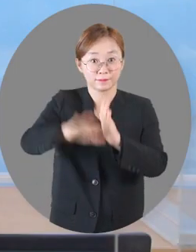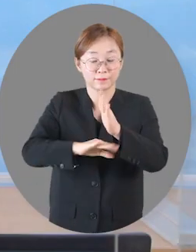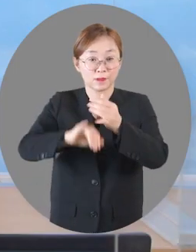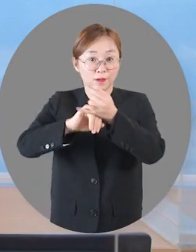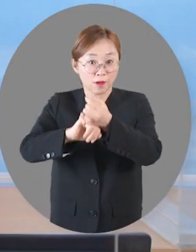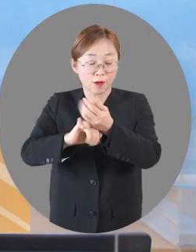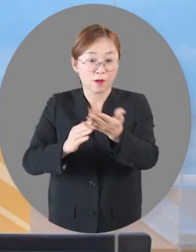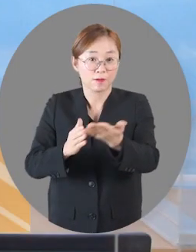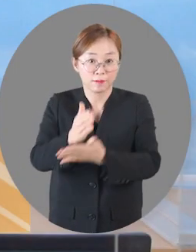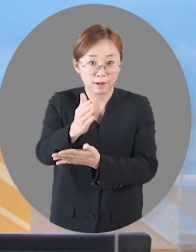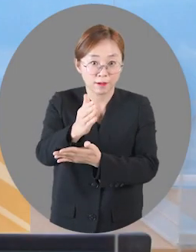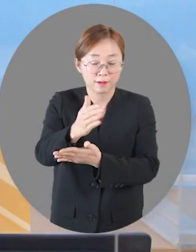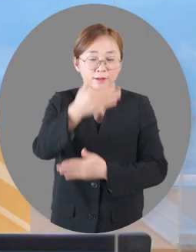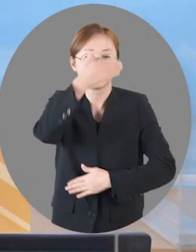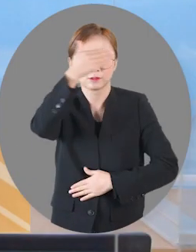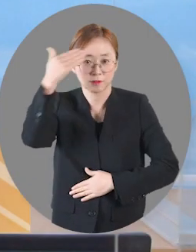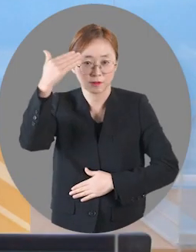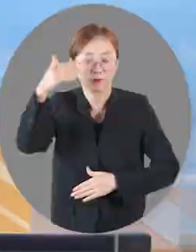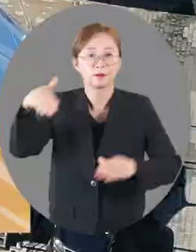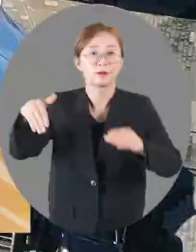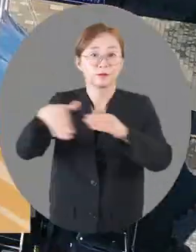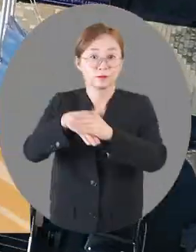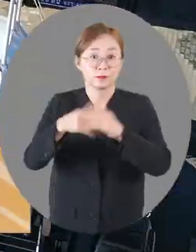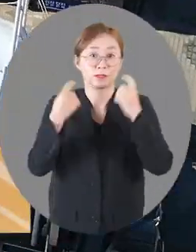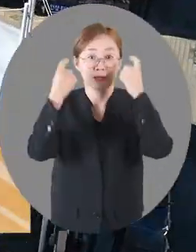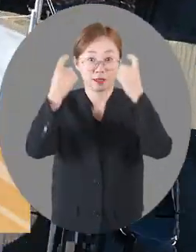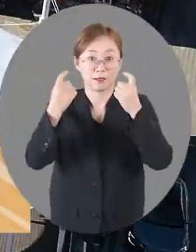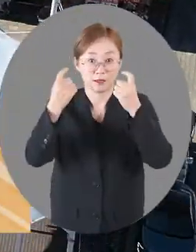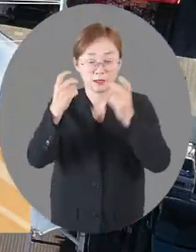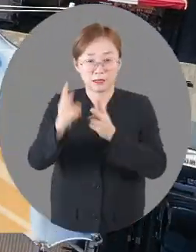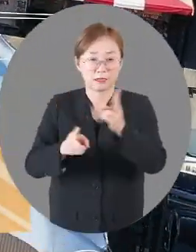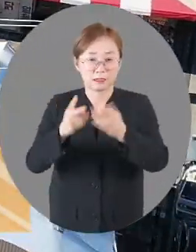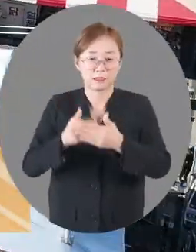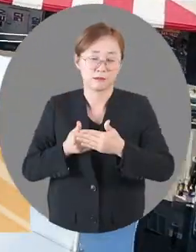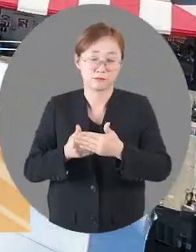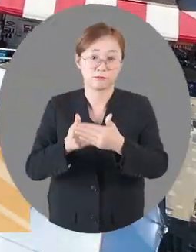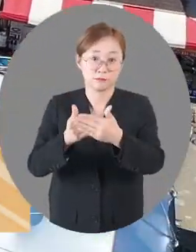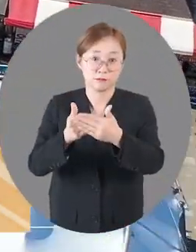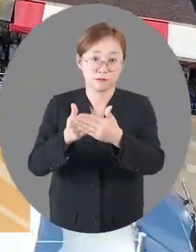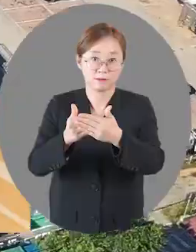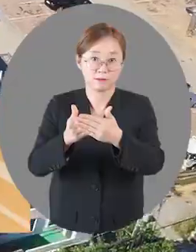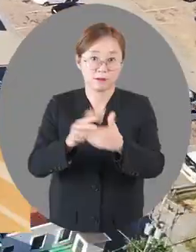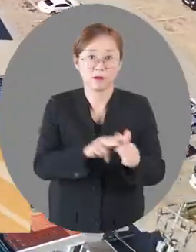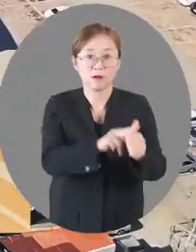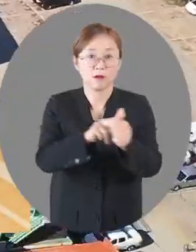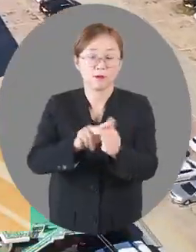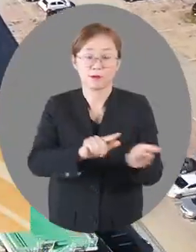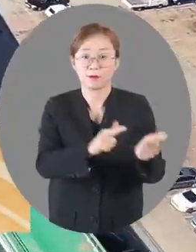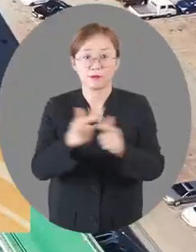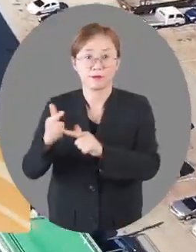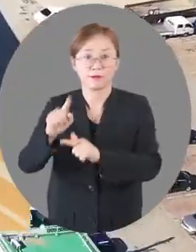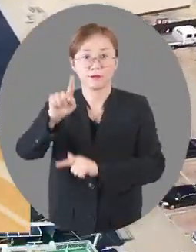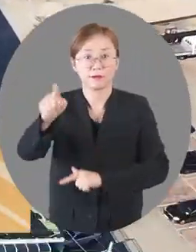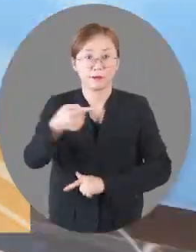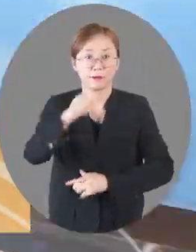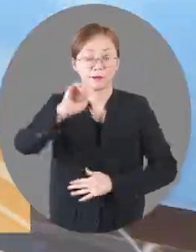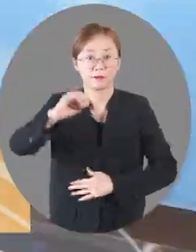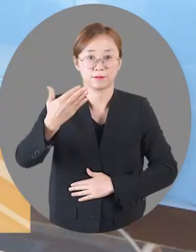민선 7기 청년정책 추진 및 계획, 문화관광형시장 육성사업 추진 등 공주시의 자세한